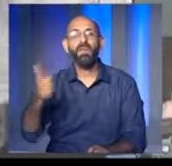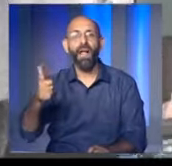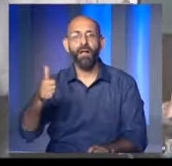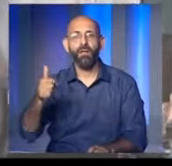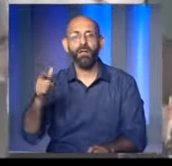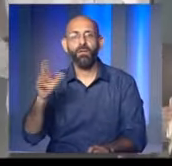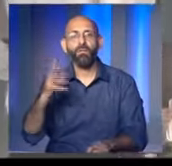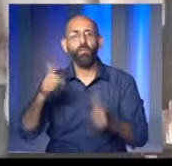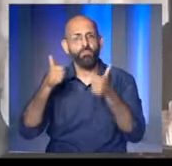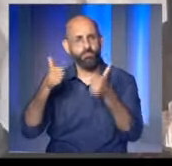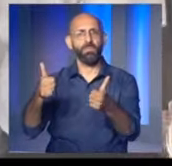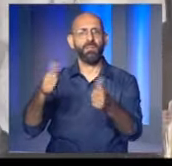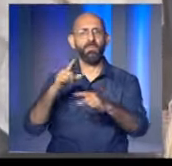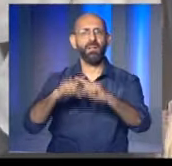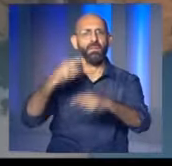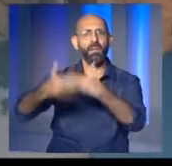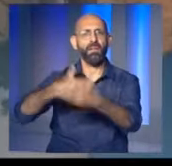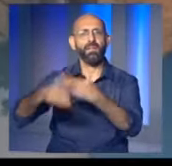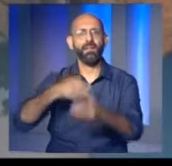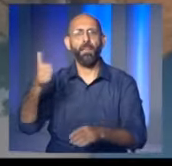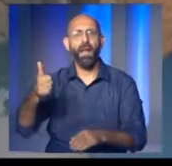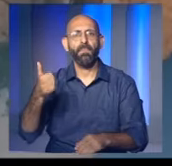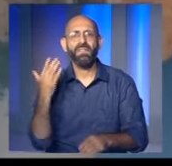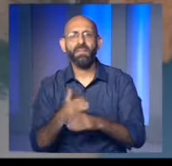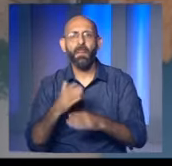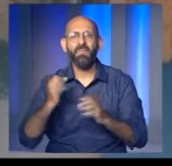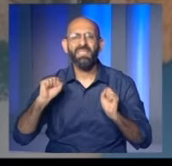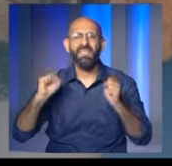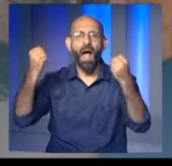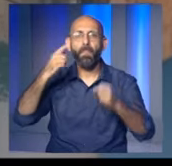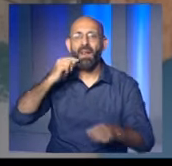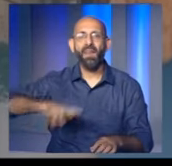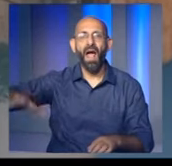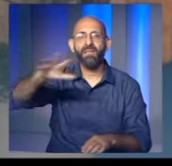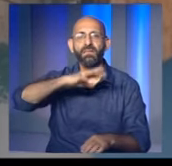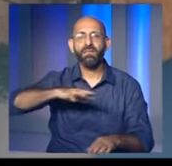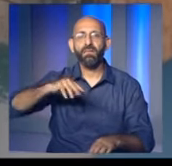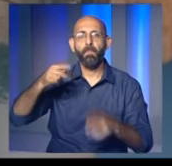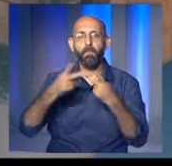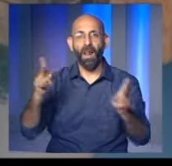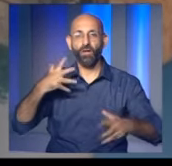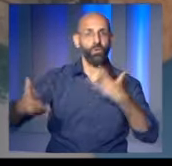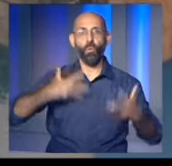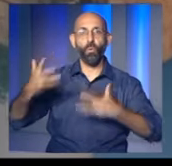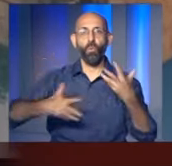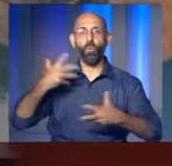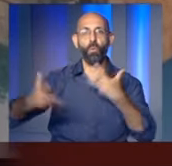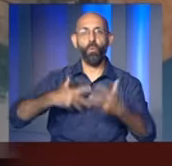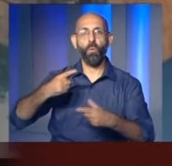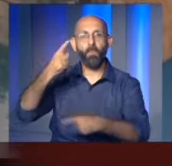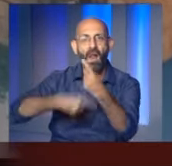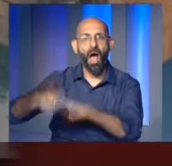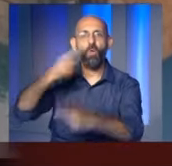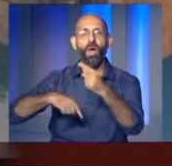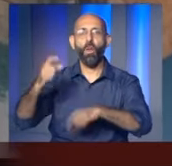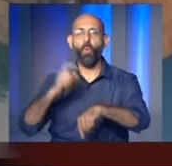الحاضرين تهنئة للفنان جو أشقر. شغلة كتير منيحة وإيجابية أنه رغم كل الظروف وكل الصعاب بعد في تجدد، في ناس